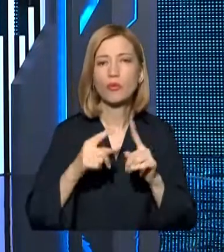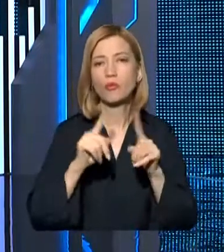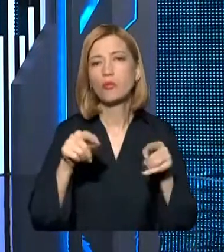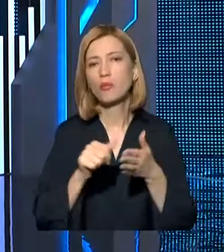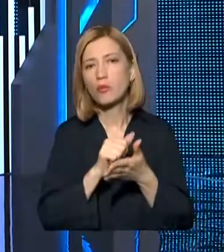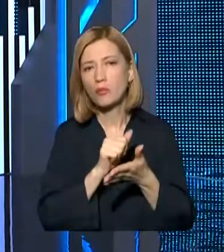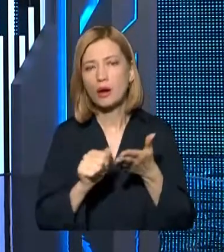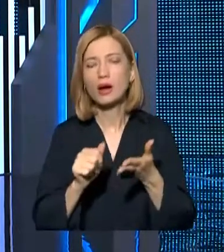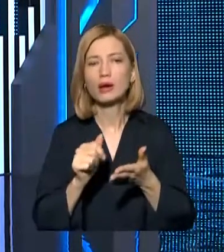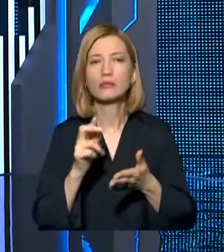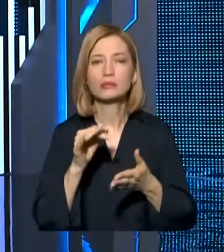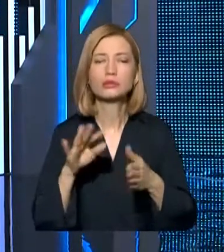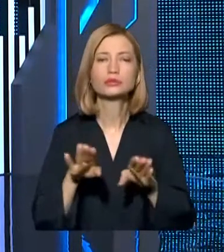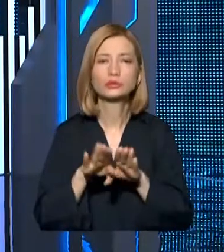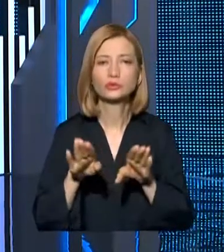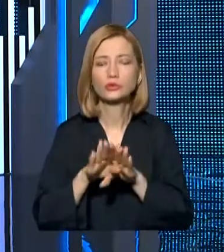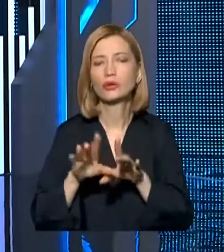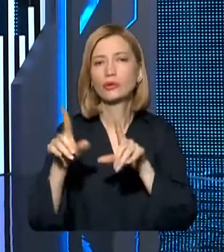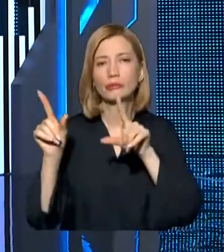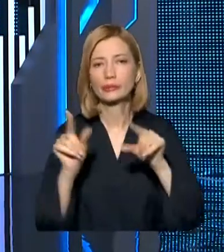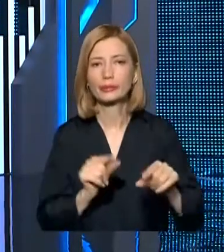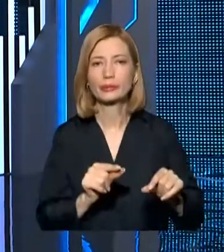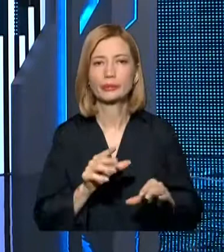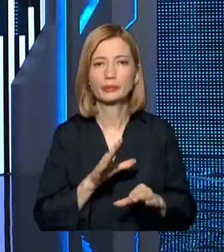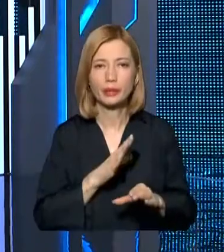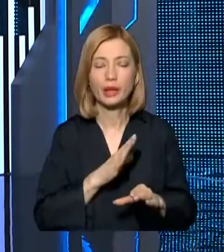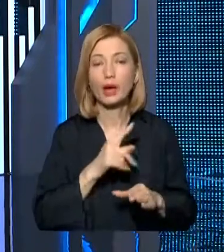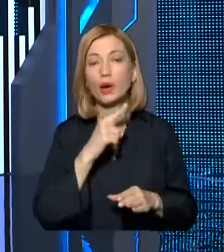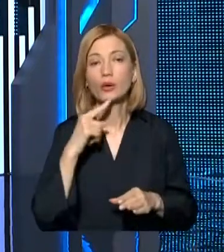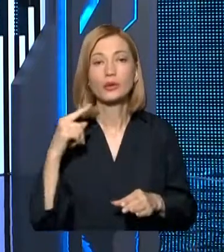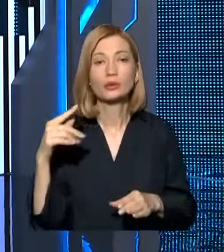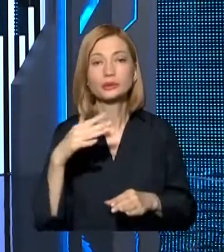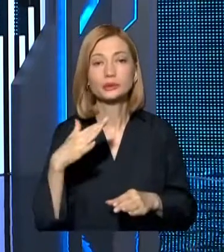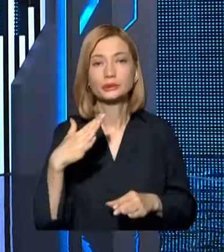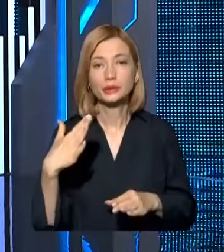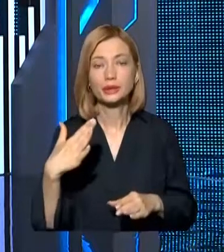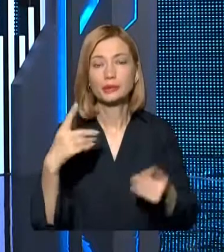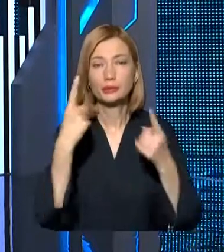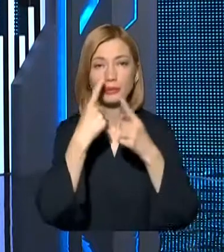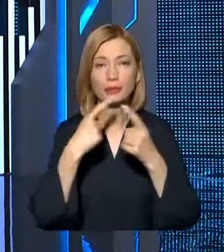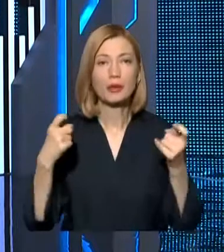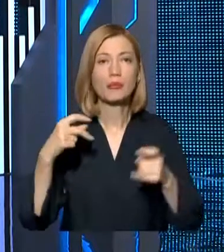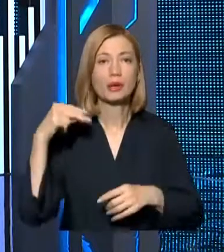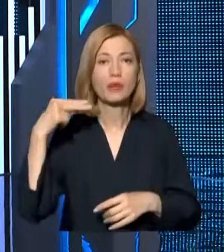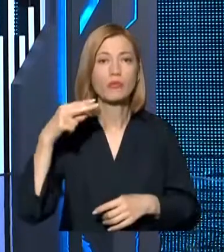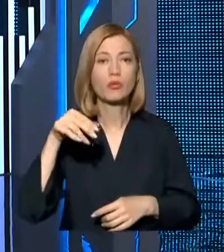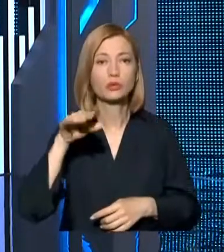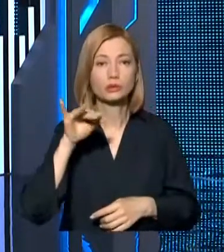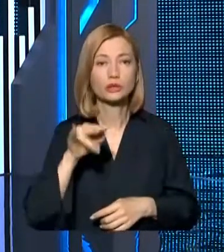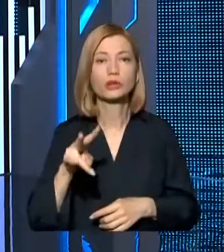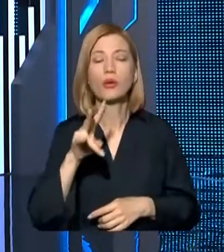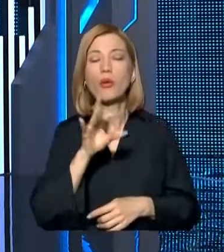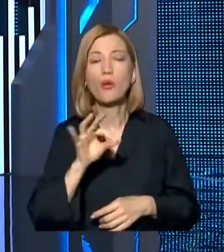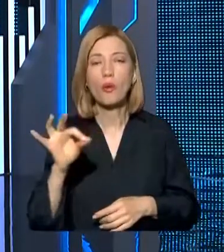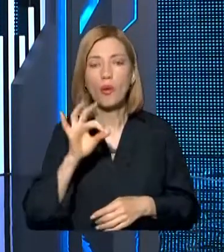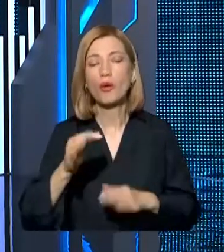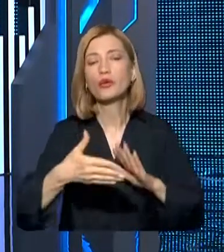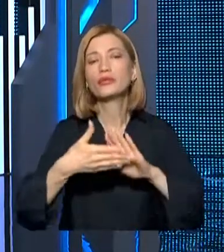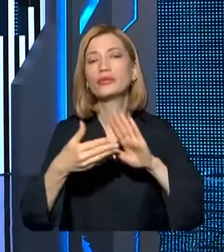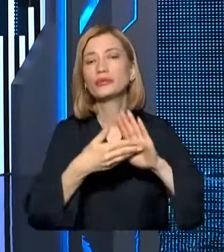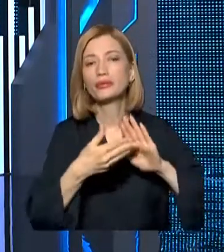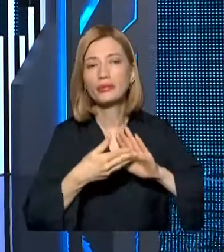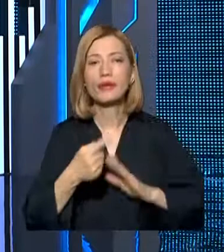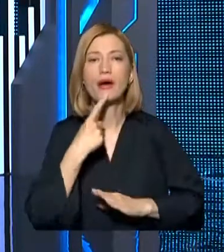на бирже. Так, российский фондовый рынок отреагировал на заявление президента Путина о частичной